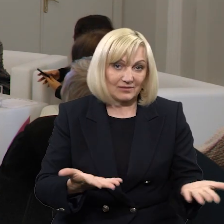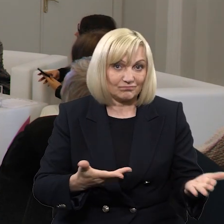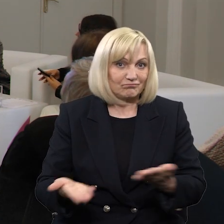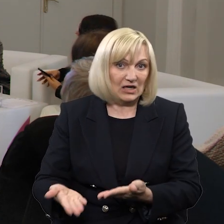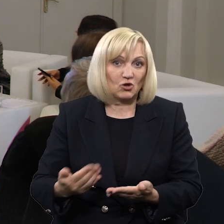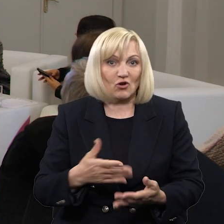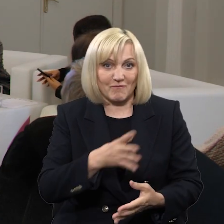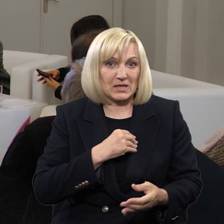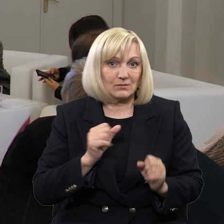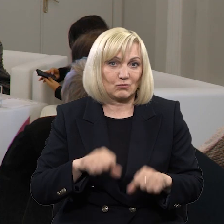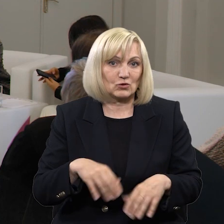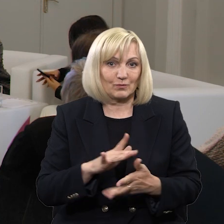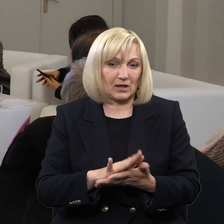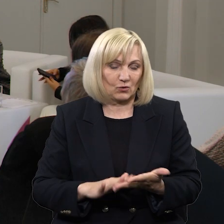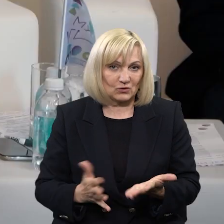приглашаю